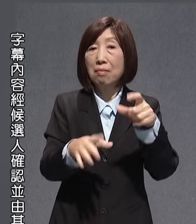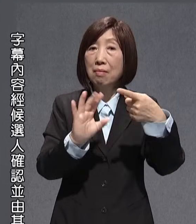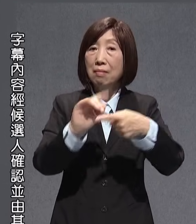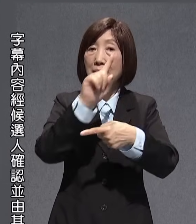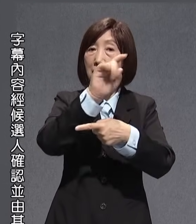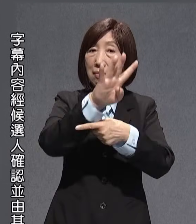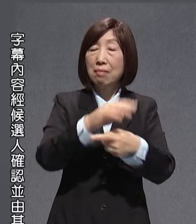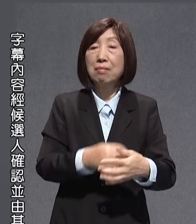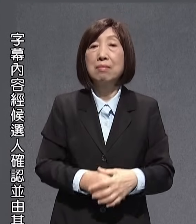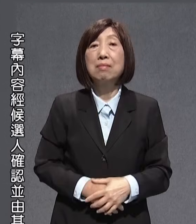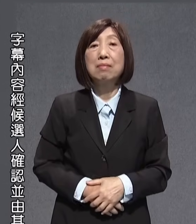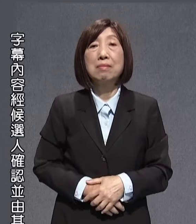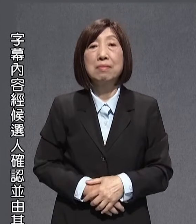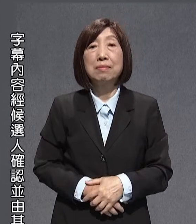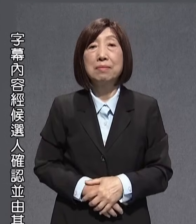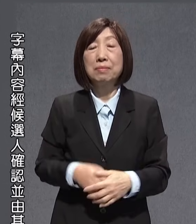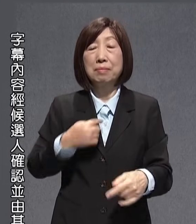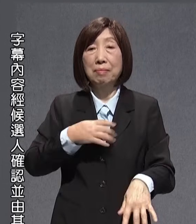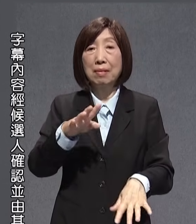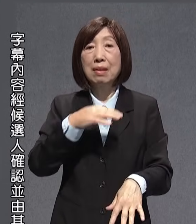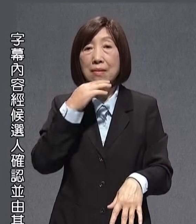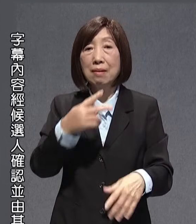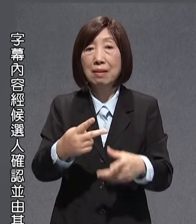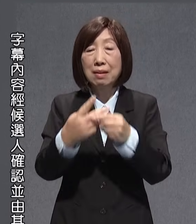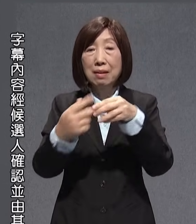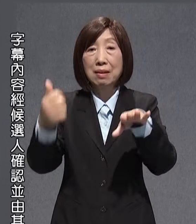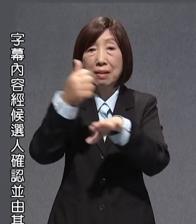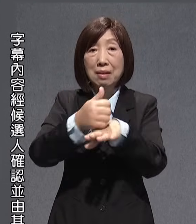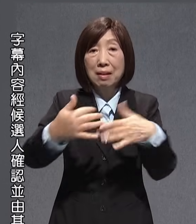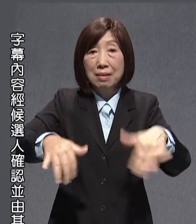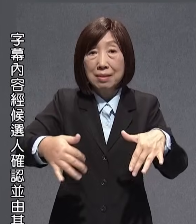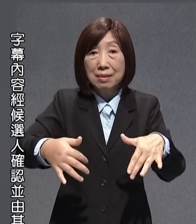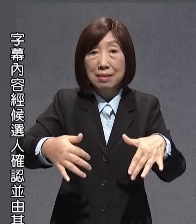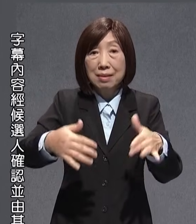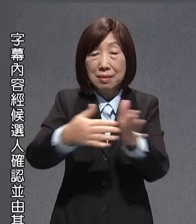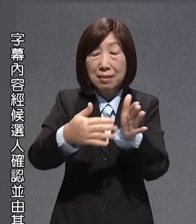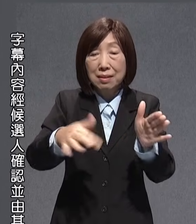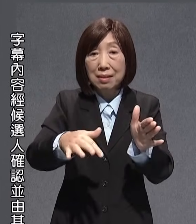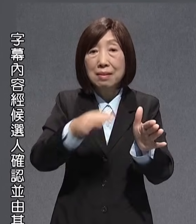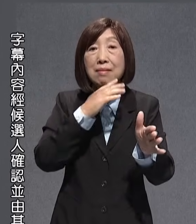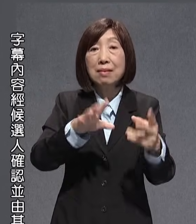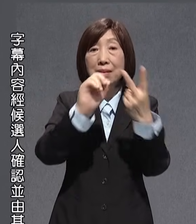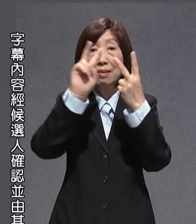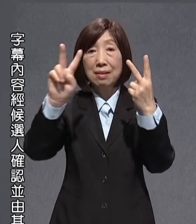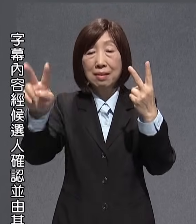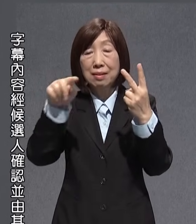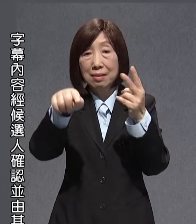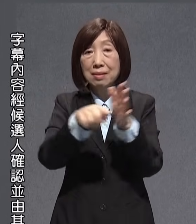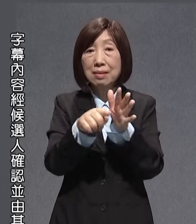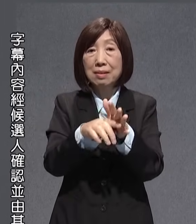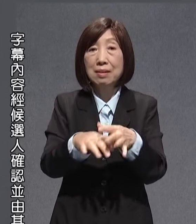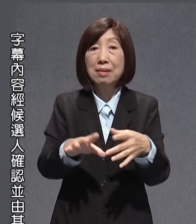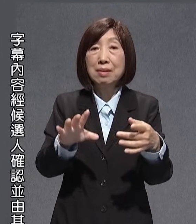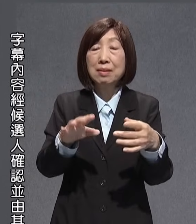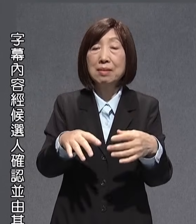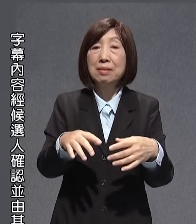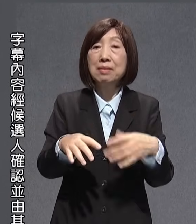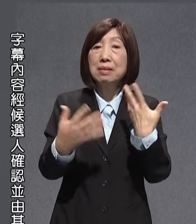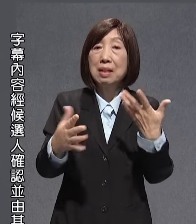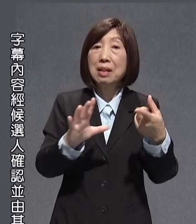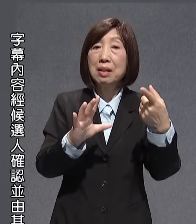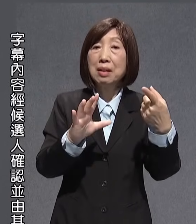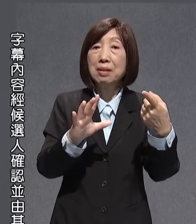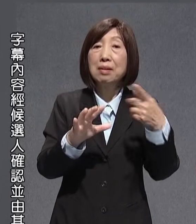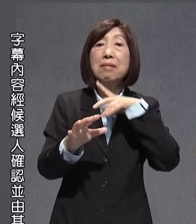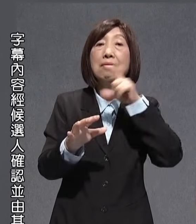14%， 结果我第二任任期都还没当完，在2022年的年初，大于 20% 的人口，大